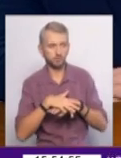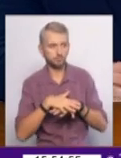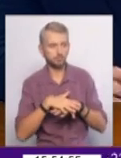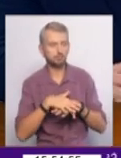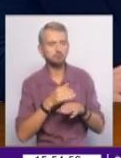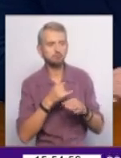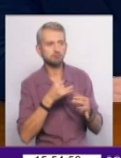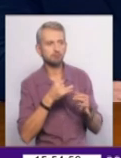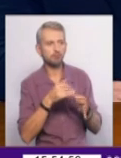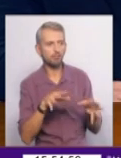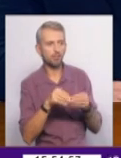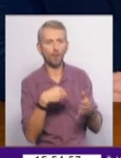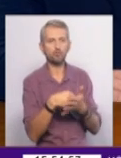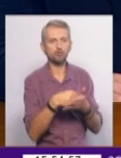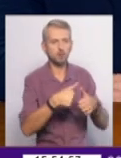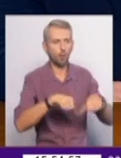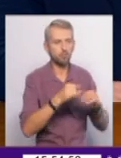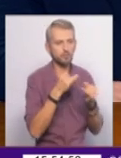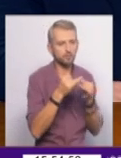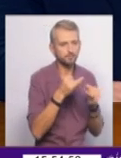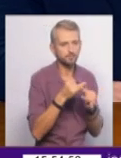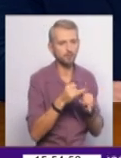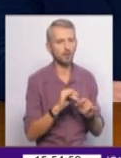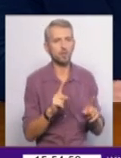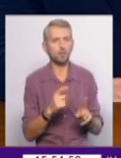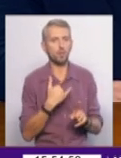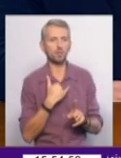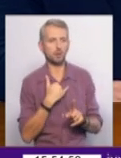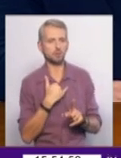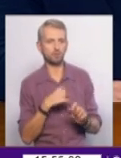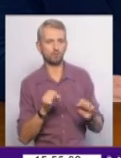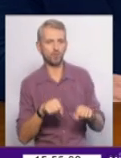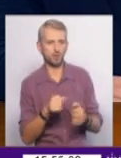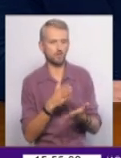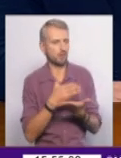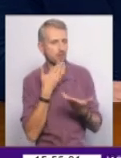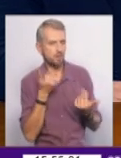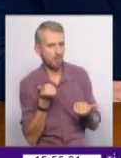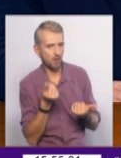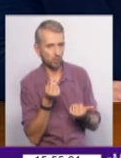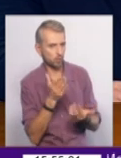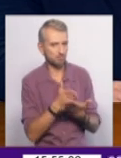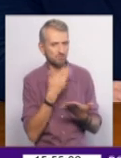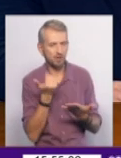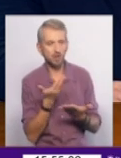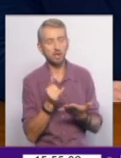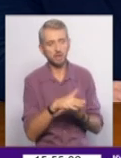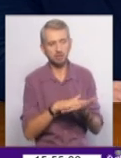бюджетної комісії, з можливостями, які є у нас і в місті, і якби